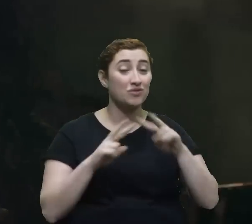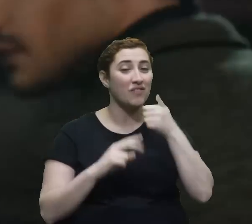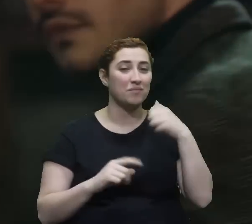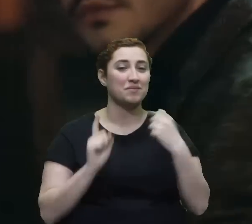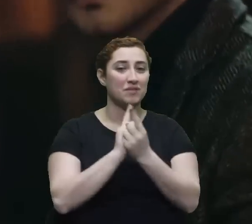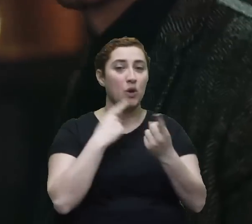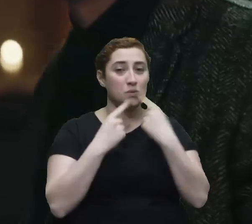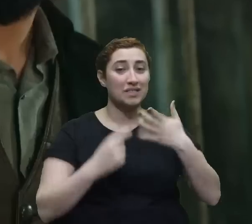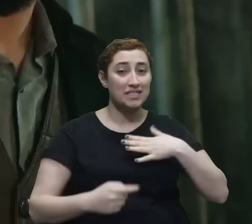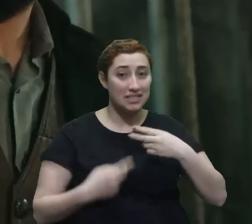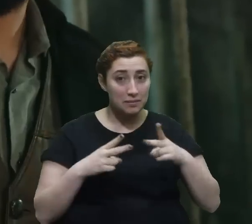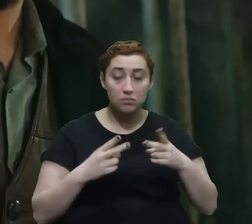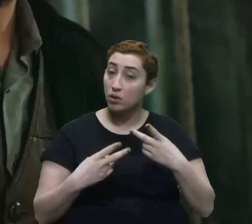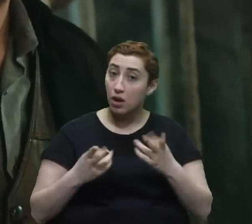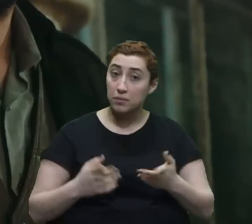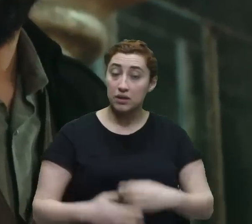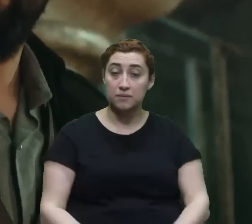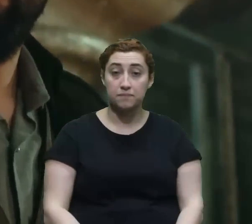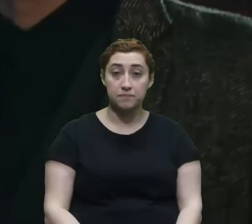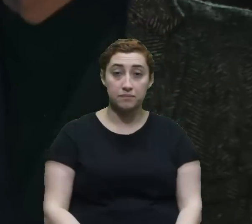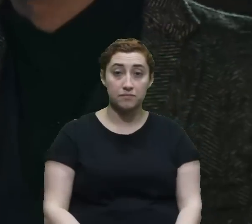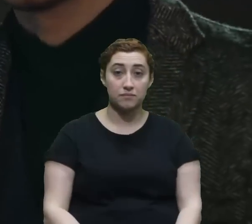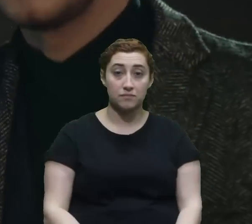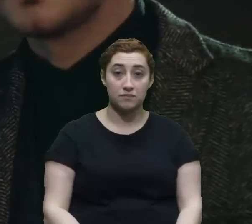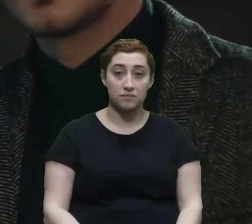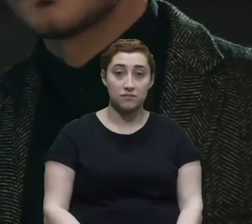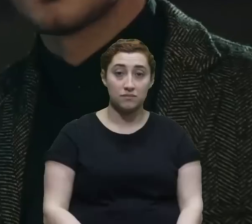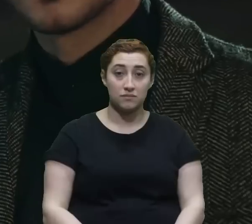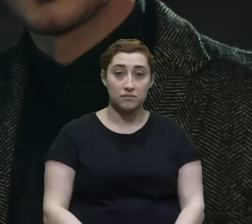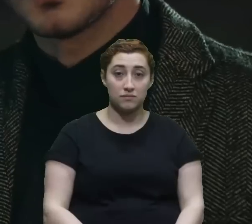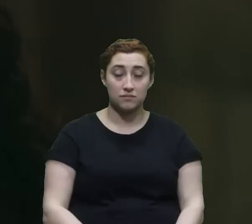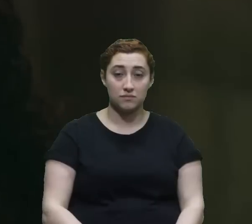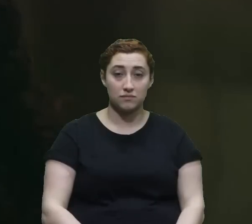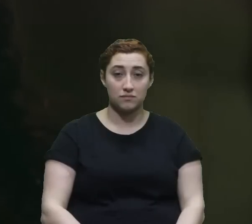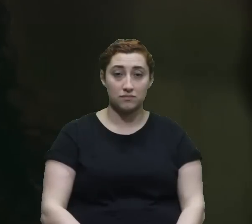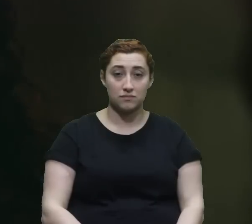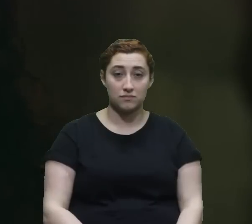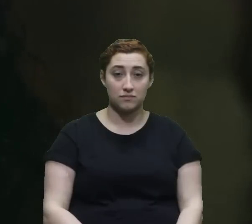Mustafa abi seninle bir şey konuşabilir miyiz? Tabii. Ahmet merdivenden hayır diye kafa sallıyor.